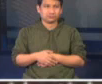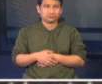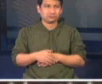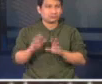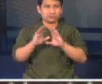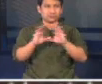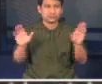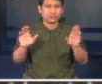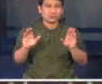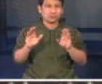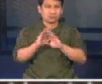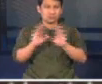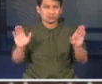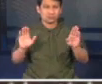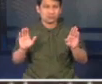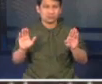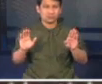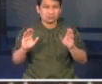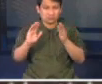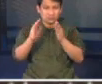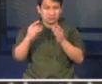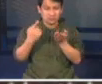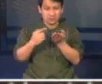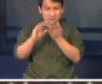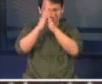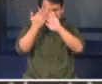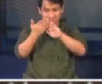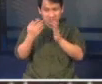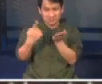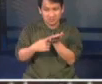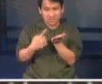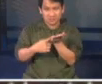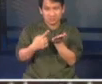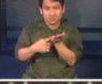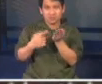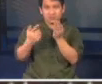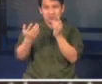no, the peace talks between the